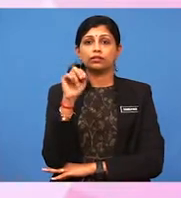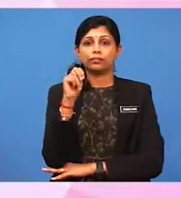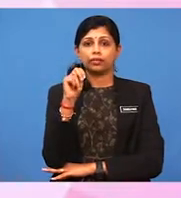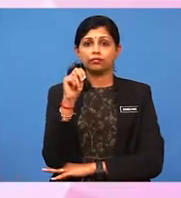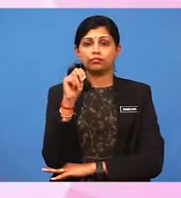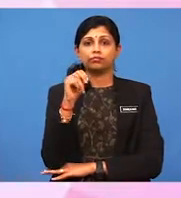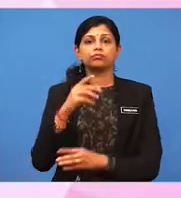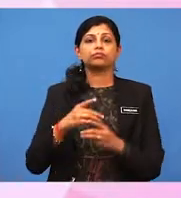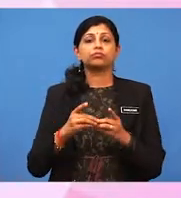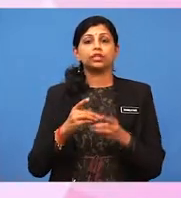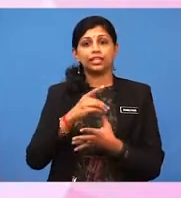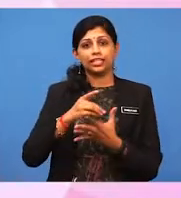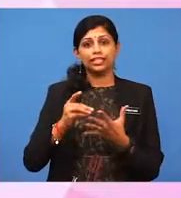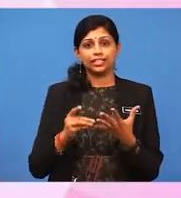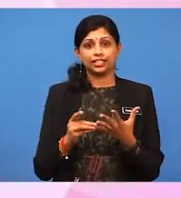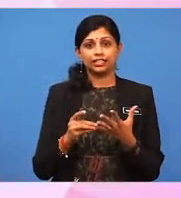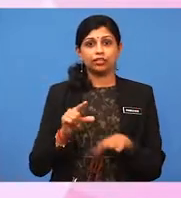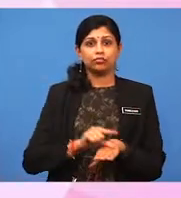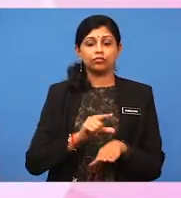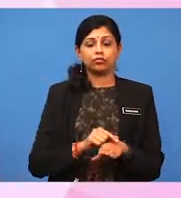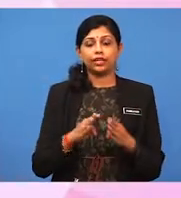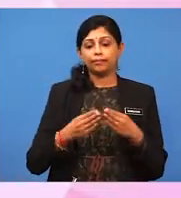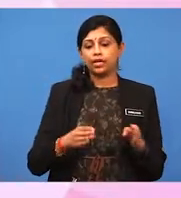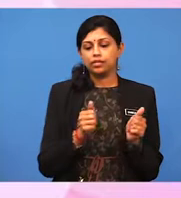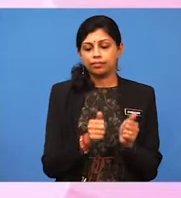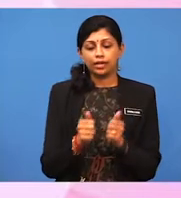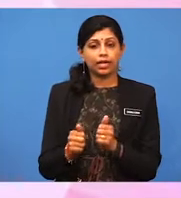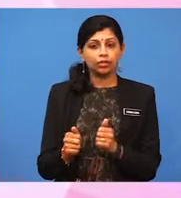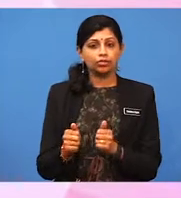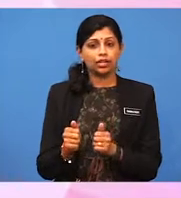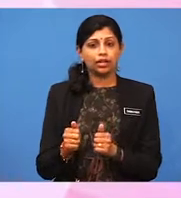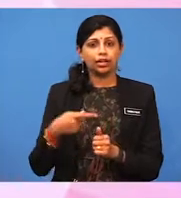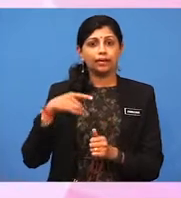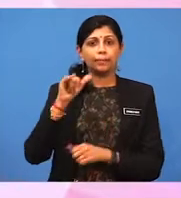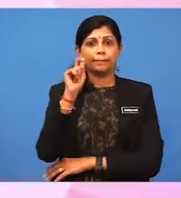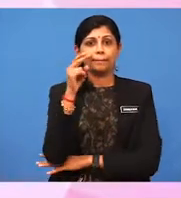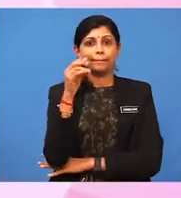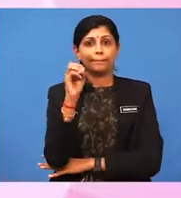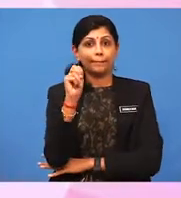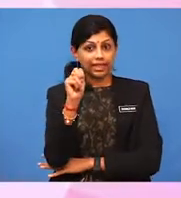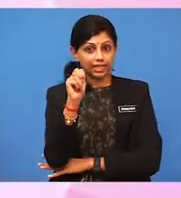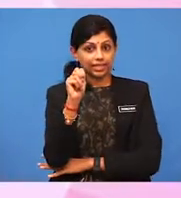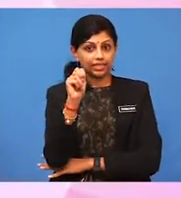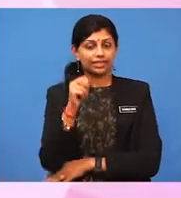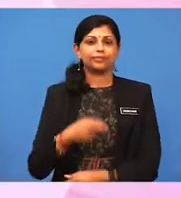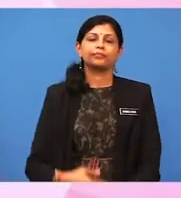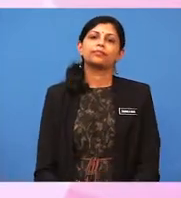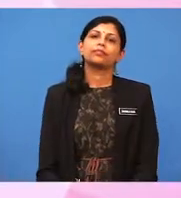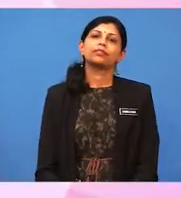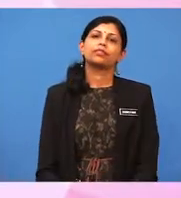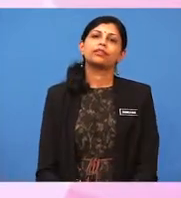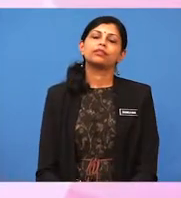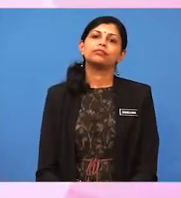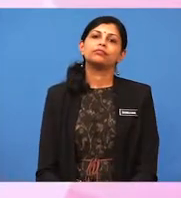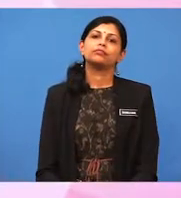menggunakan bahasa pengaturcaraan Python. Murid-murid, bagi menyelesaikan masalah ini, mari kita kenal